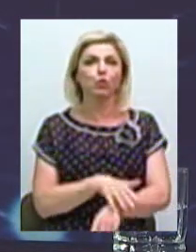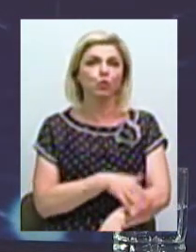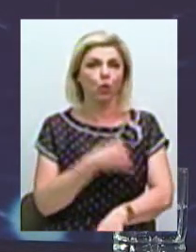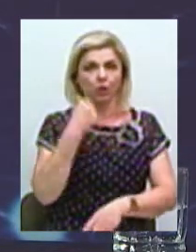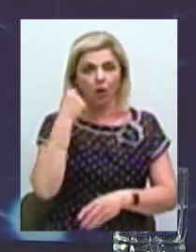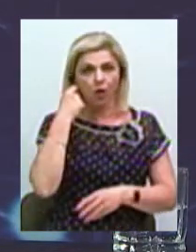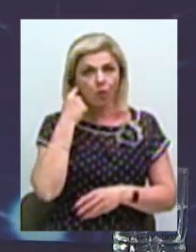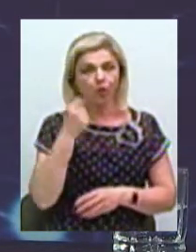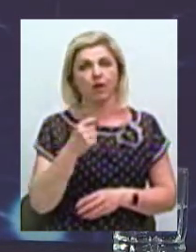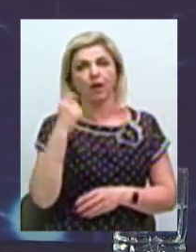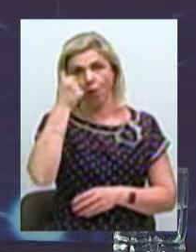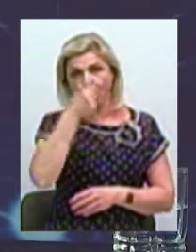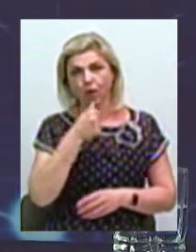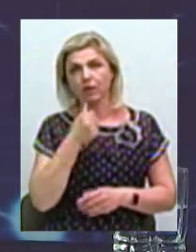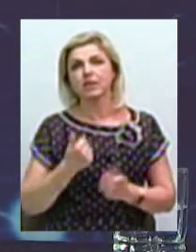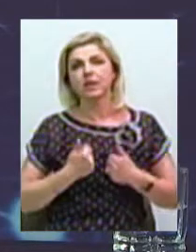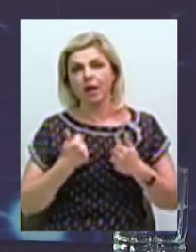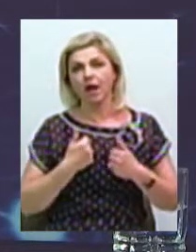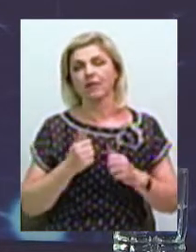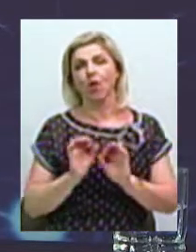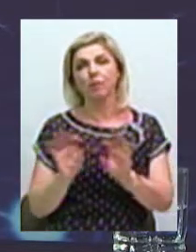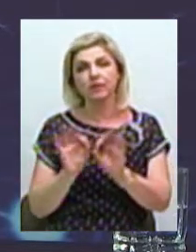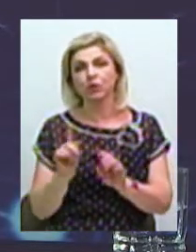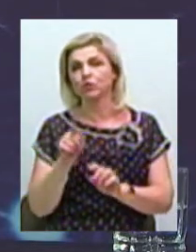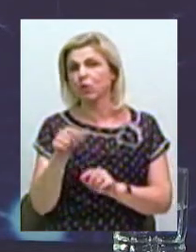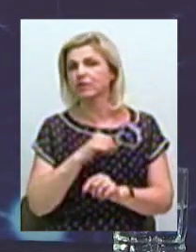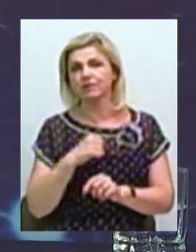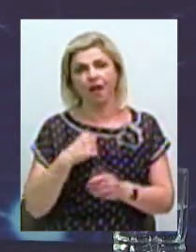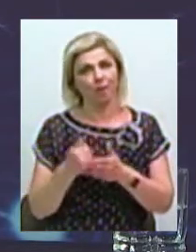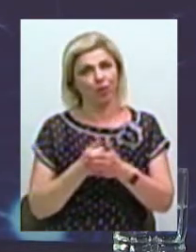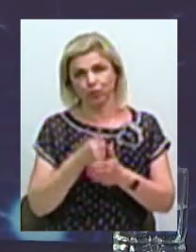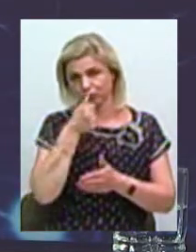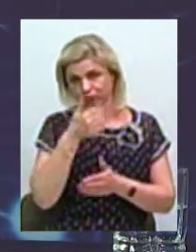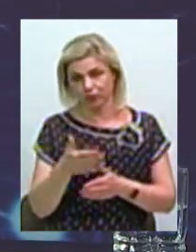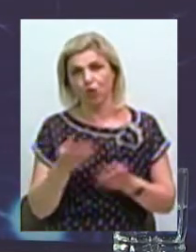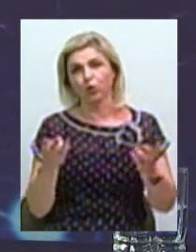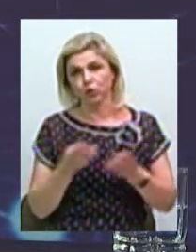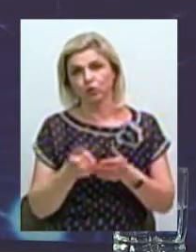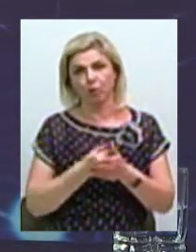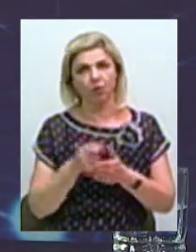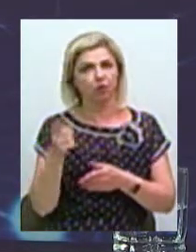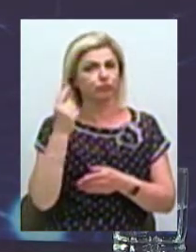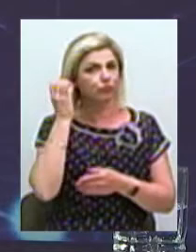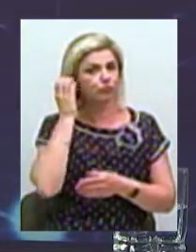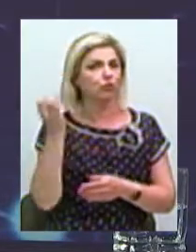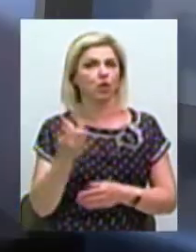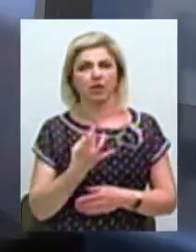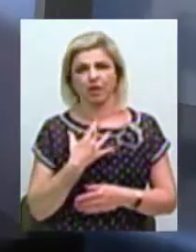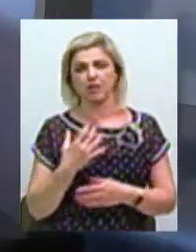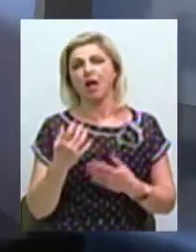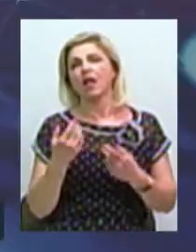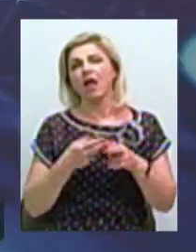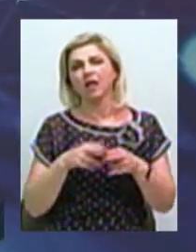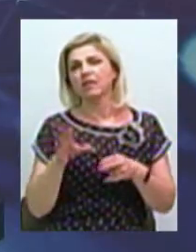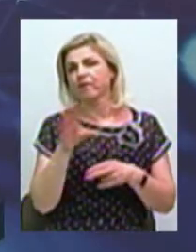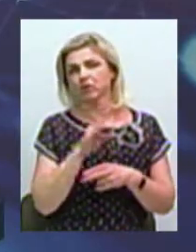годы пыталась ему донести, что он сам не справится, и нужно вот с этим бороться. И он вас не чув? Нет, он отрицал, он говорил, что это